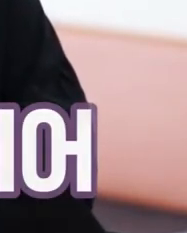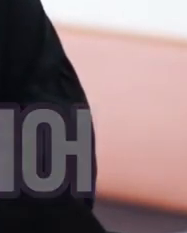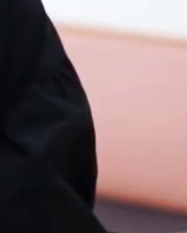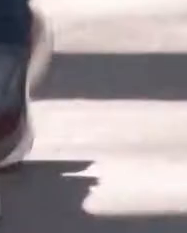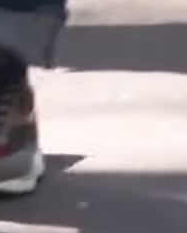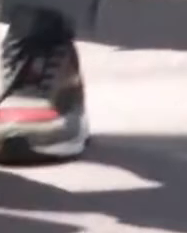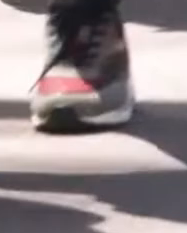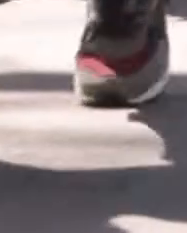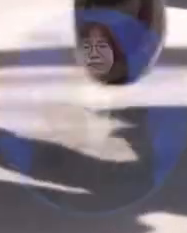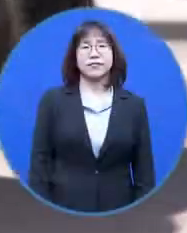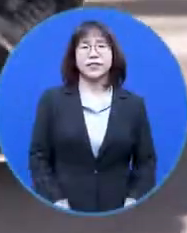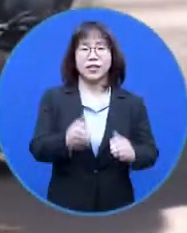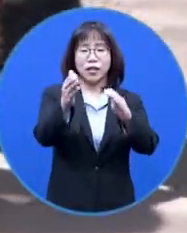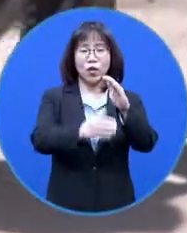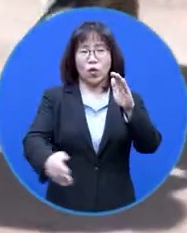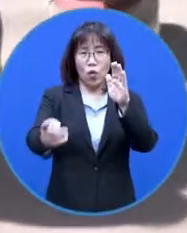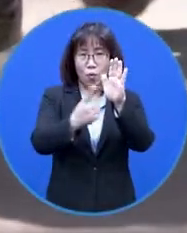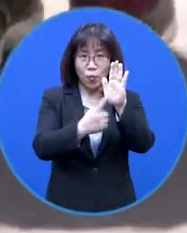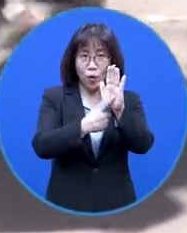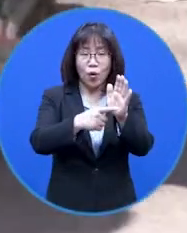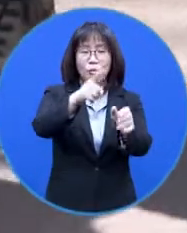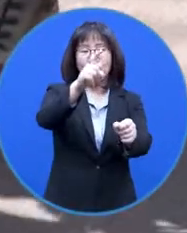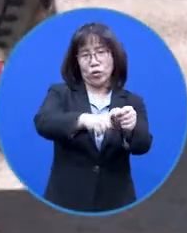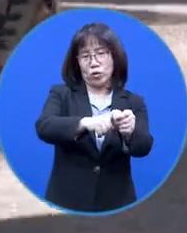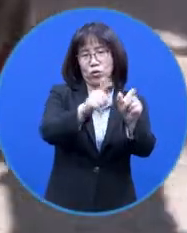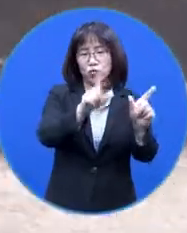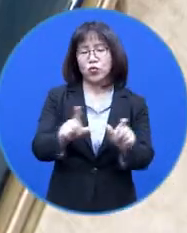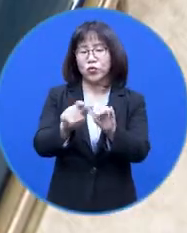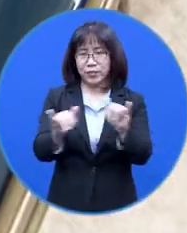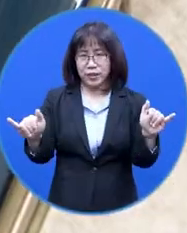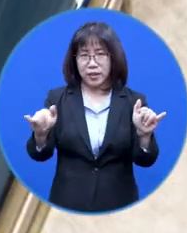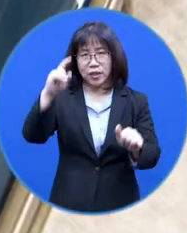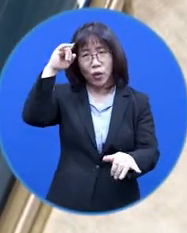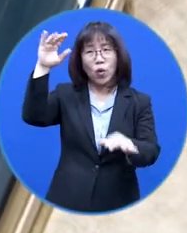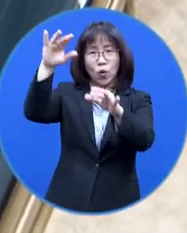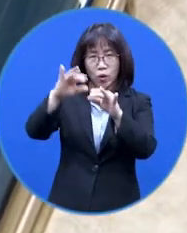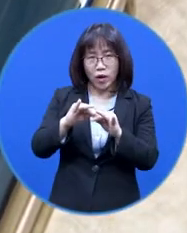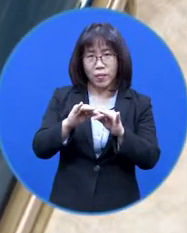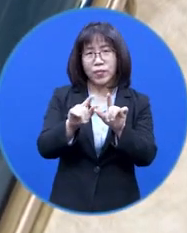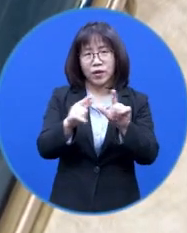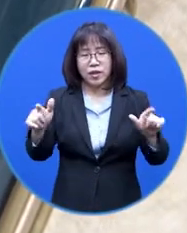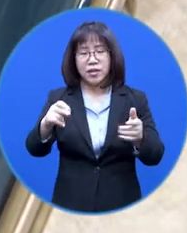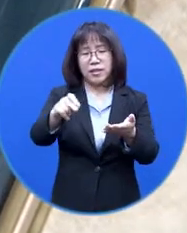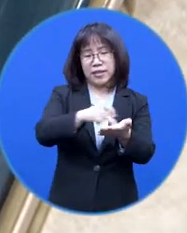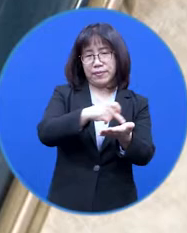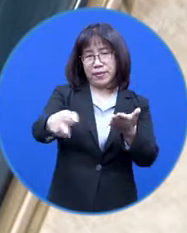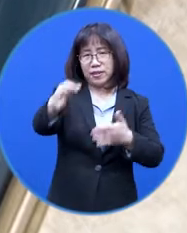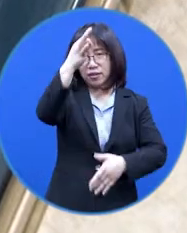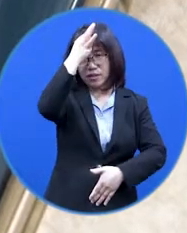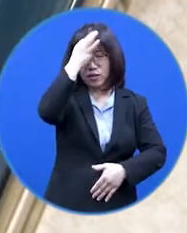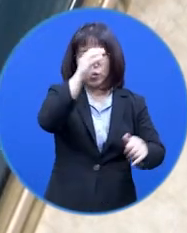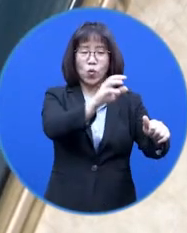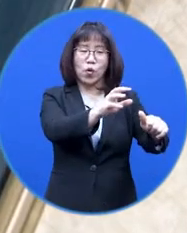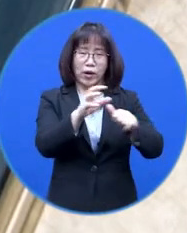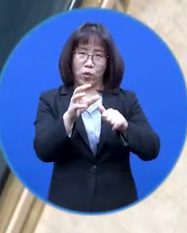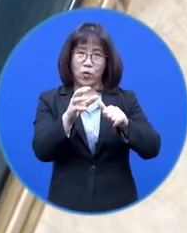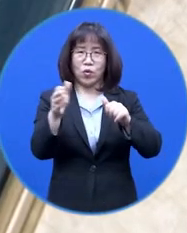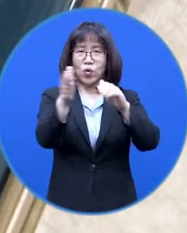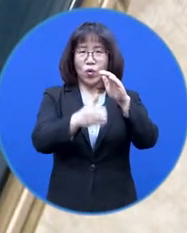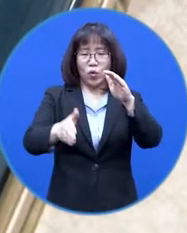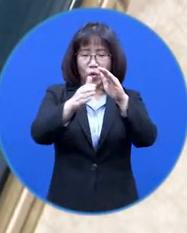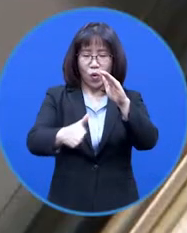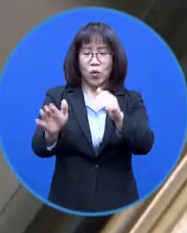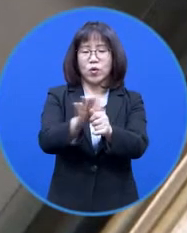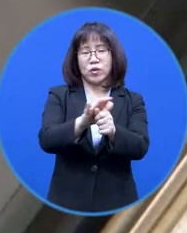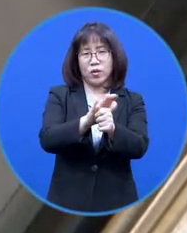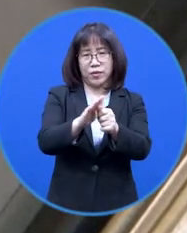제안받습니다. 공모 목적은 주민이 공감하고 체감할 수 있는 스마트 기술을 활용해 공공서비스를